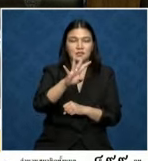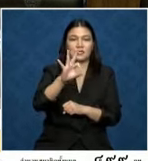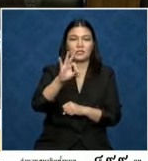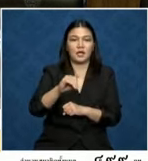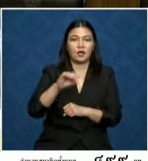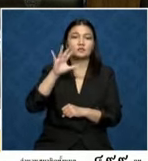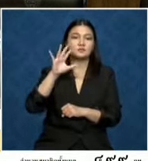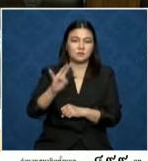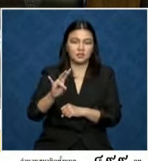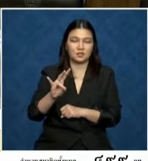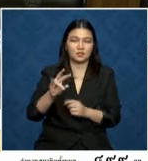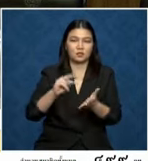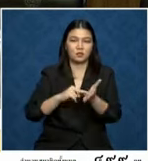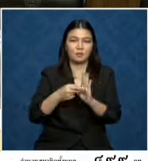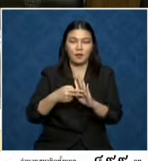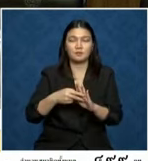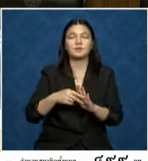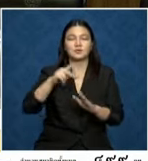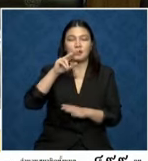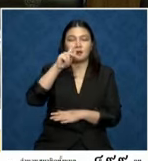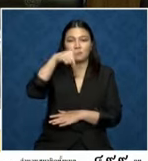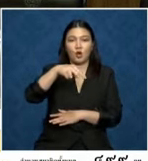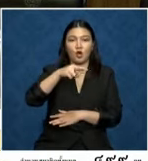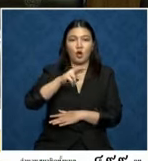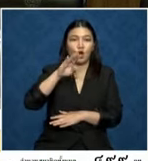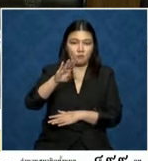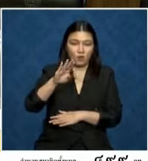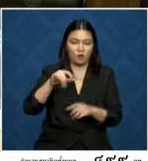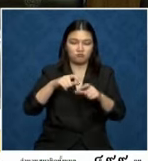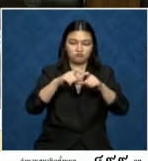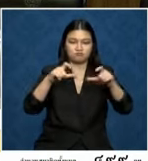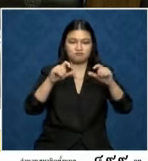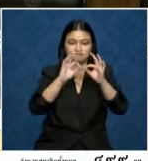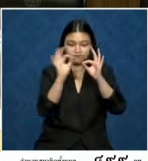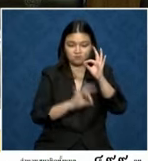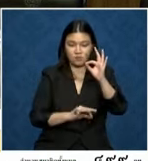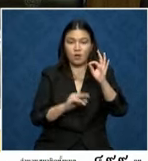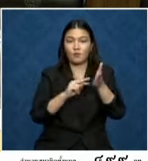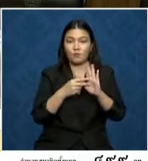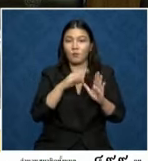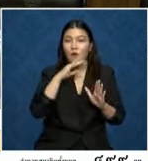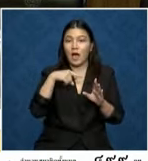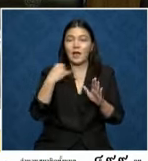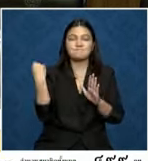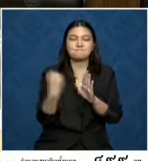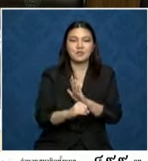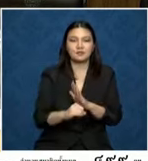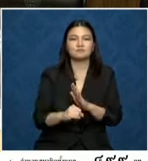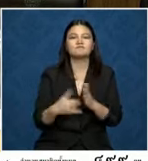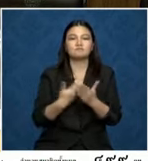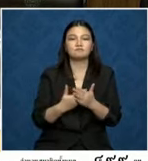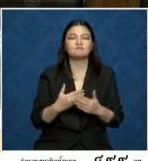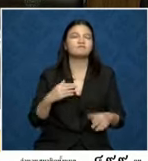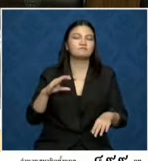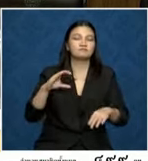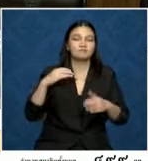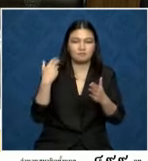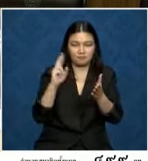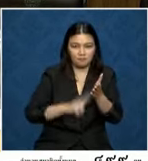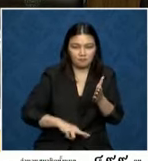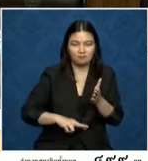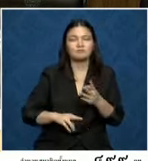2497ได้มีการออกพระราชบัญญัติว่าด้วยความผิดนะครับโดยมีวัตถุประสงค์เพื่อที่จะสร้างความเชื่อมั่น